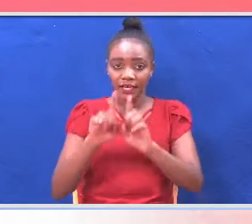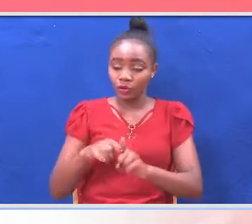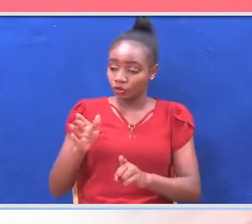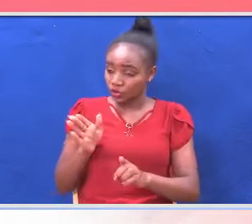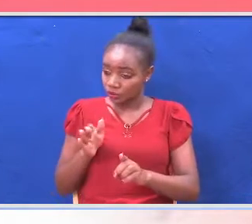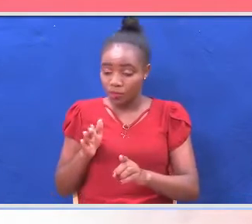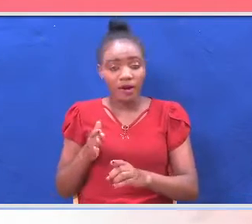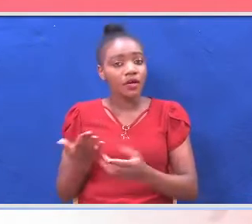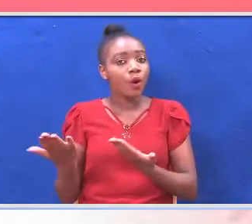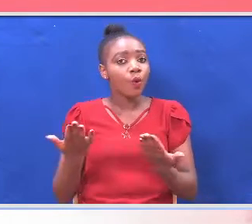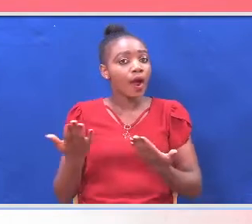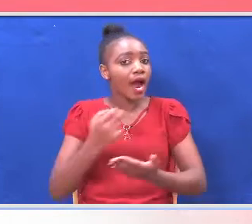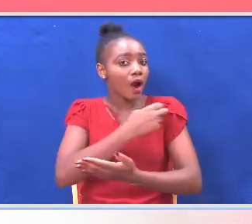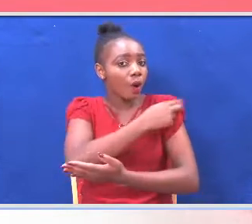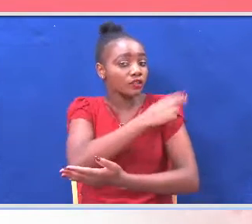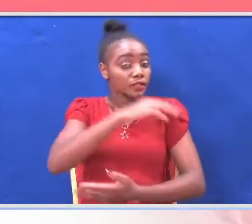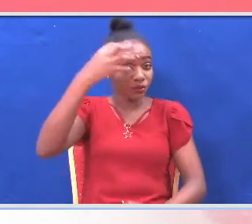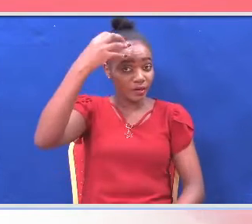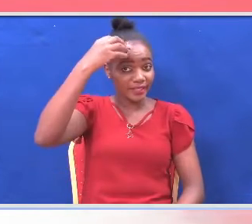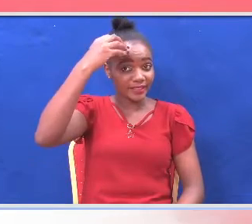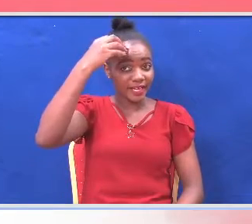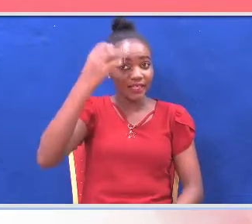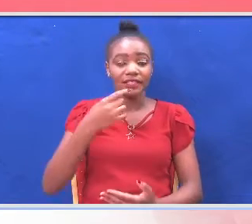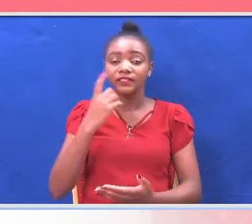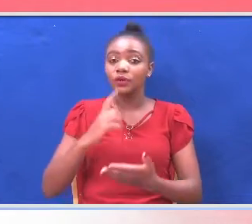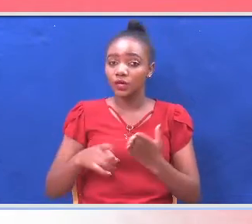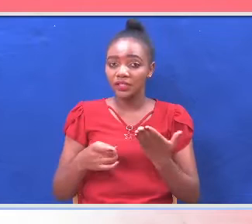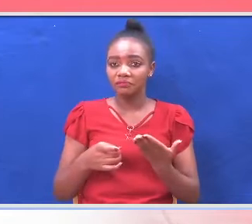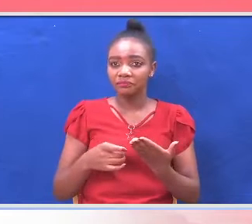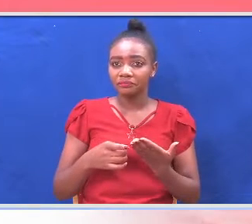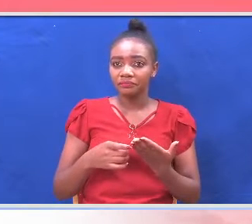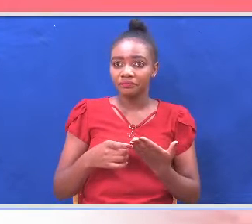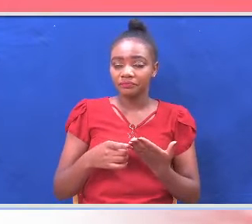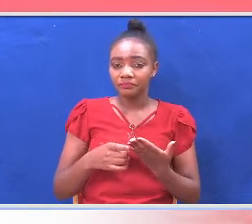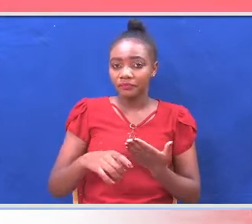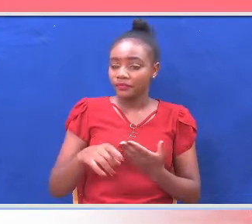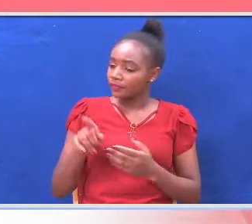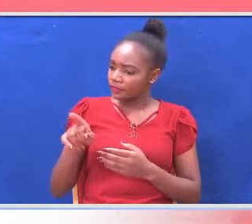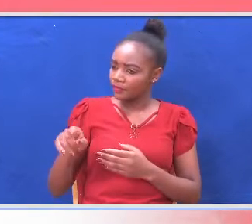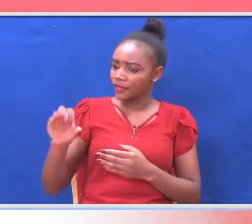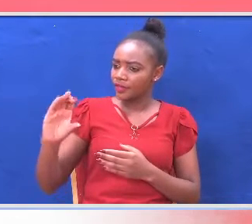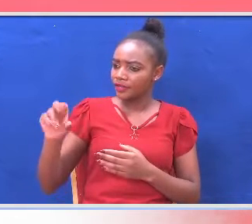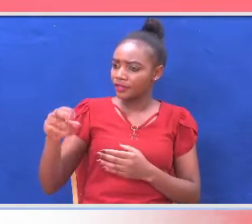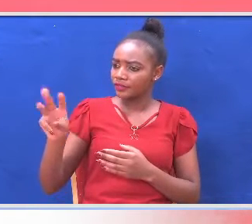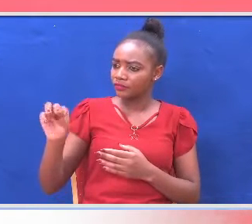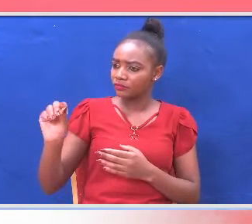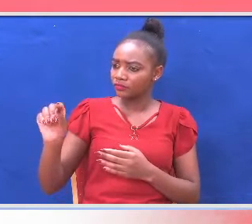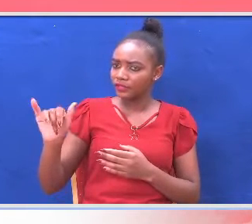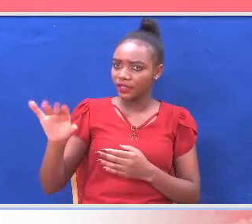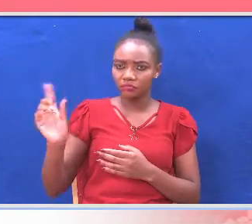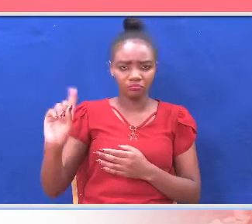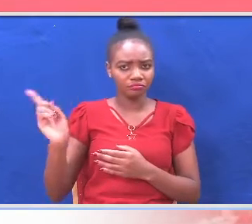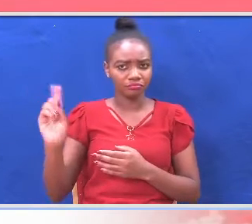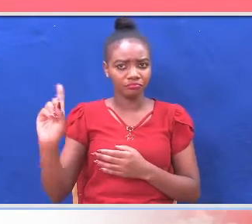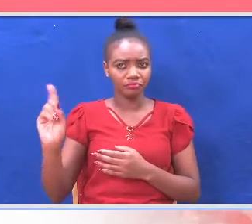za majeraha katika hospitali ya Kitale amekanusha madai ya polisi kuwa ni yeye Chimtai aliyekuwa akisisitiza kumpigia